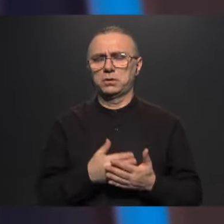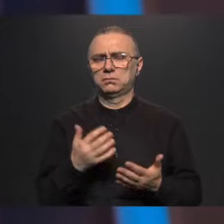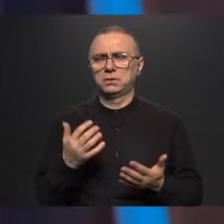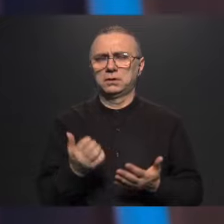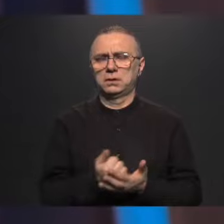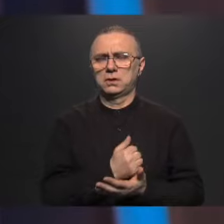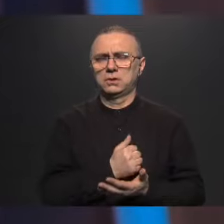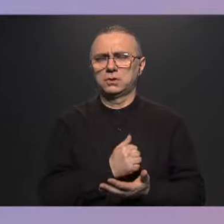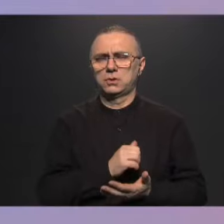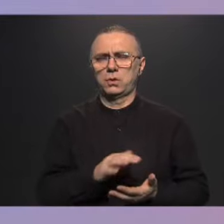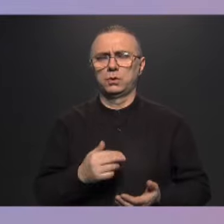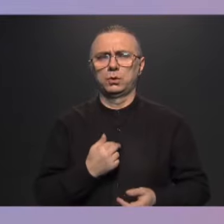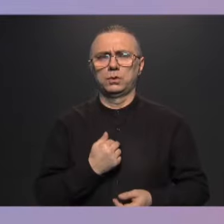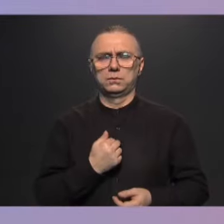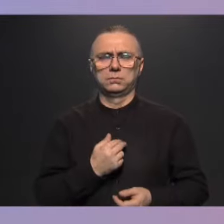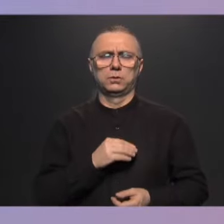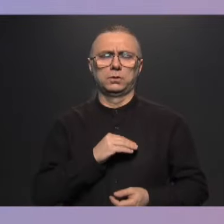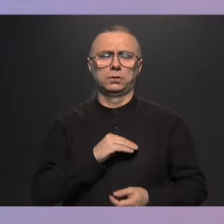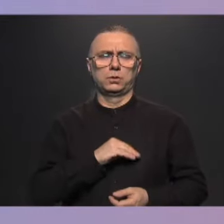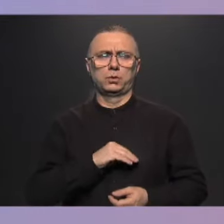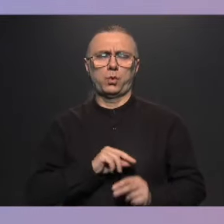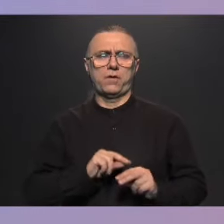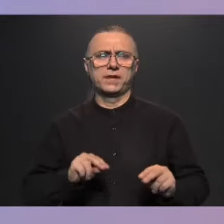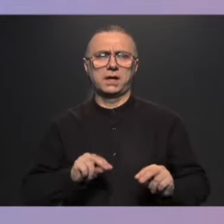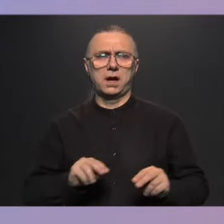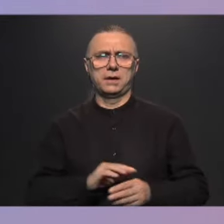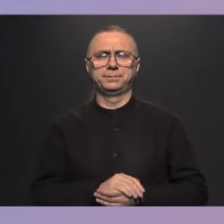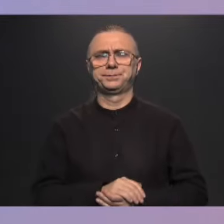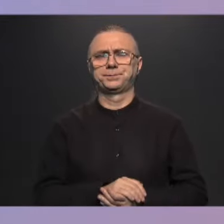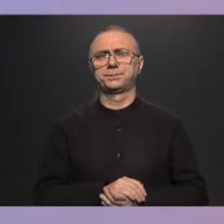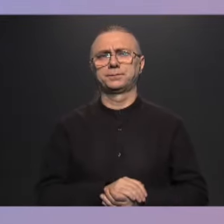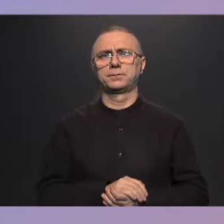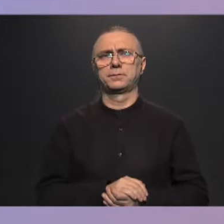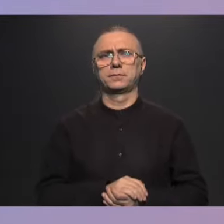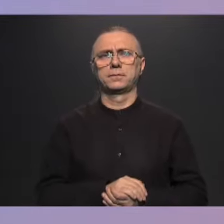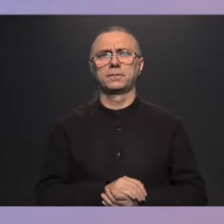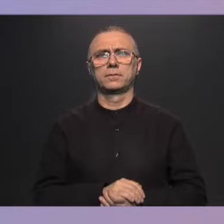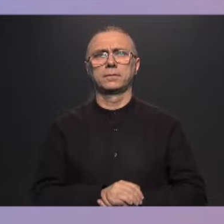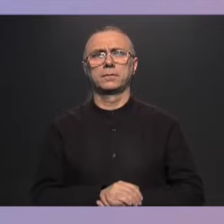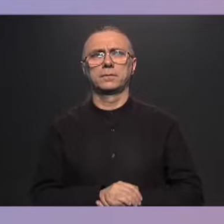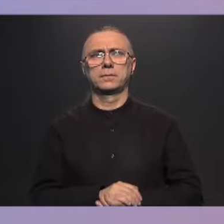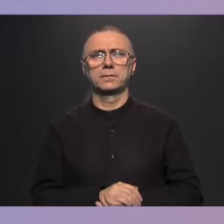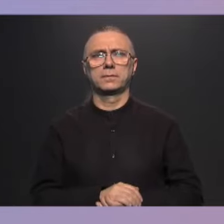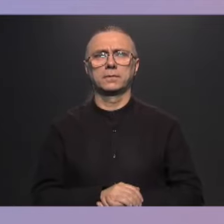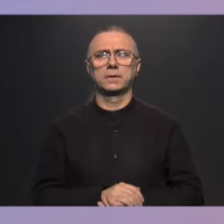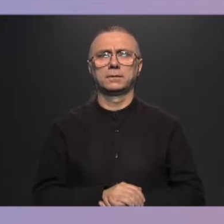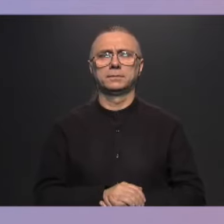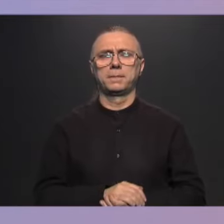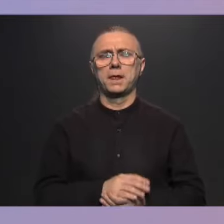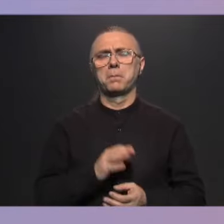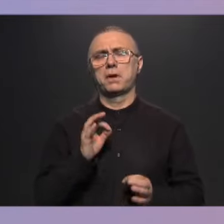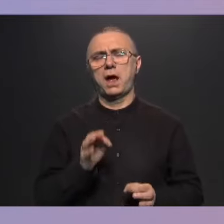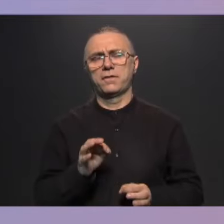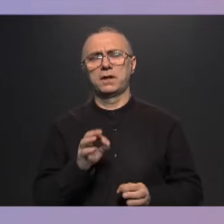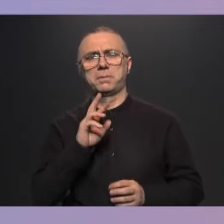это? Ну, немножко неправильный контекст вопроса. Правильно, неправильно, здесь мы так не мыслим.